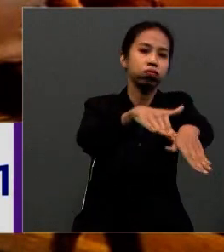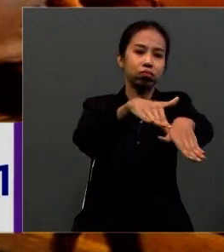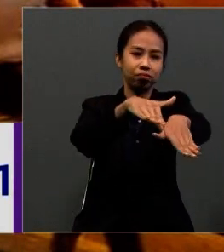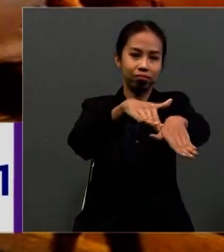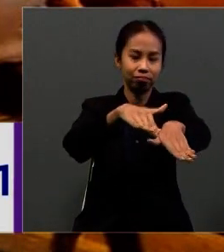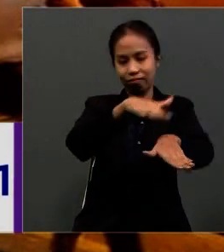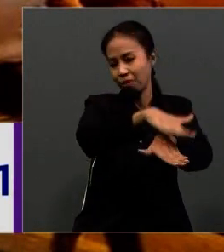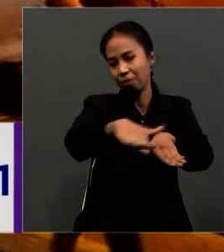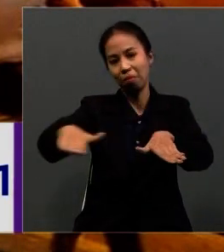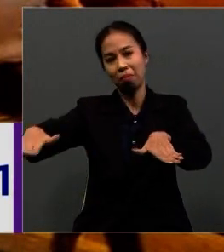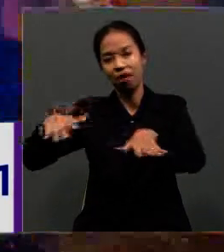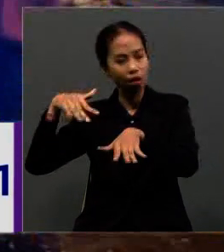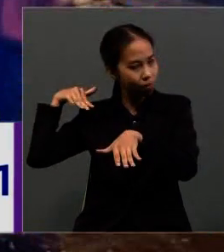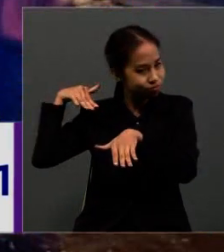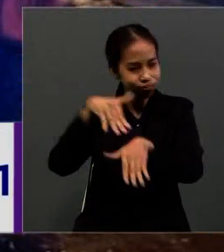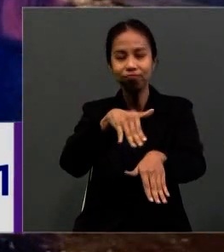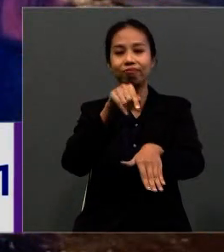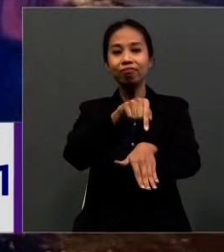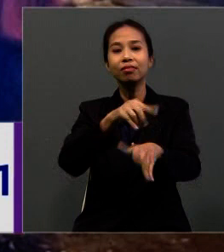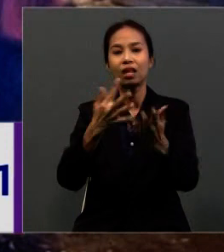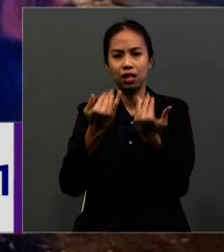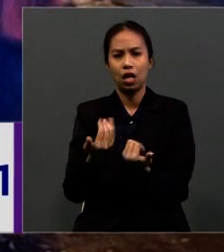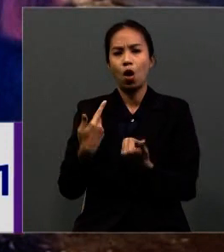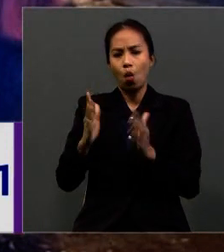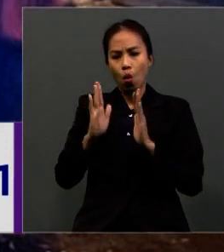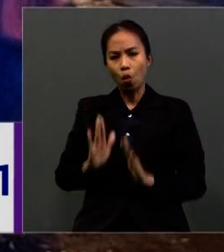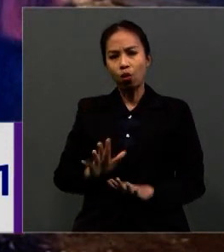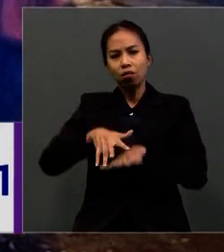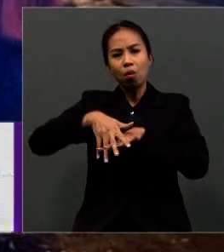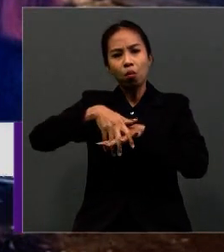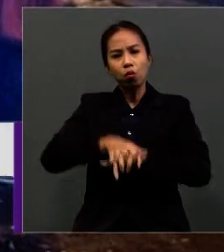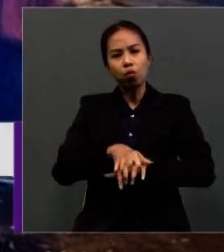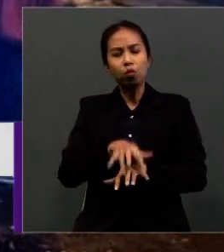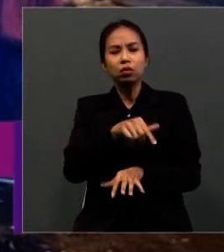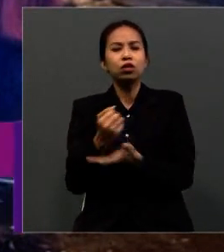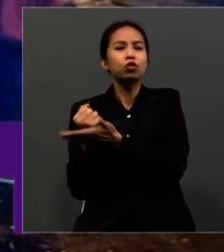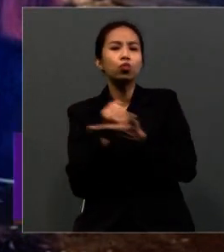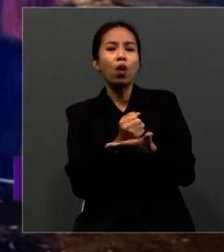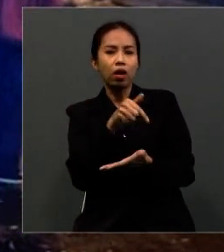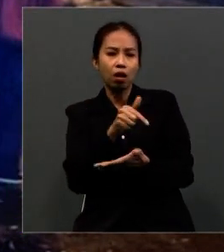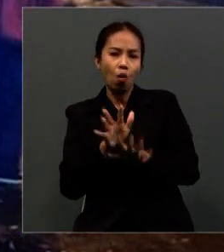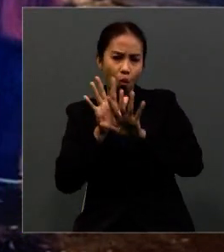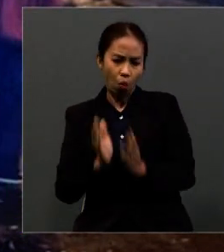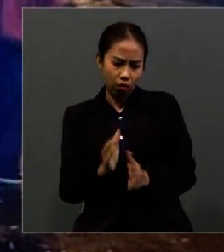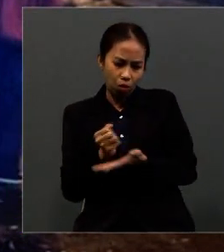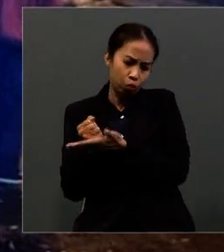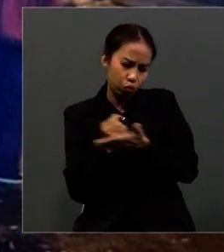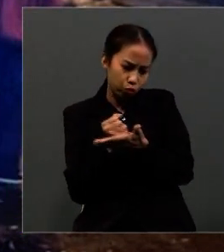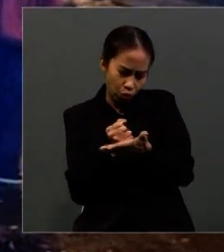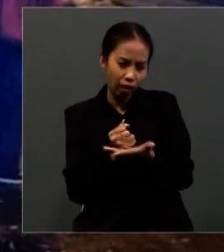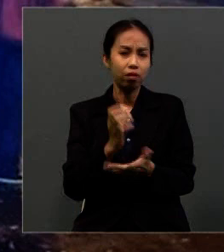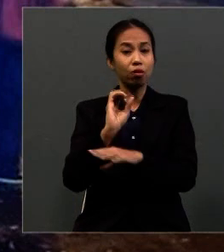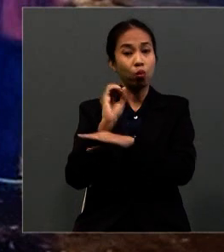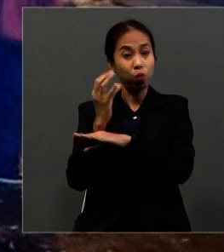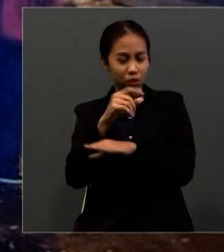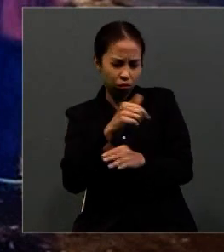ทุกช่องทางส่งผลให้เจ้าหน้าที่กู้ชีพอย่างที่บอกไปว่าพอมีอุบัติเหตุเกิดขึ้นก่อนหน้านี้แล้วรถกู้ชีพเขากำลังช่วยงานช่วยประสาน